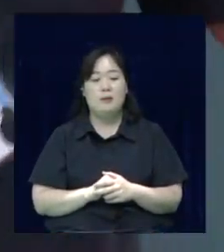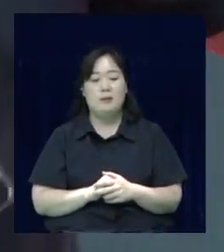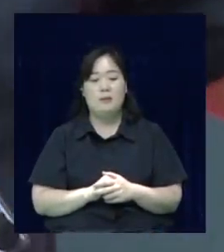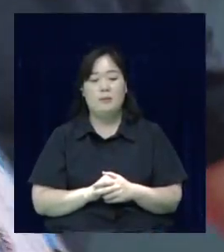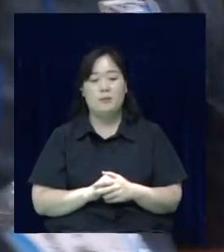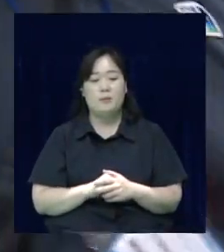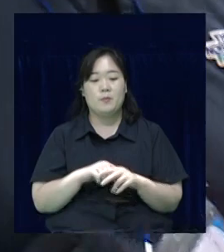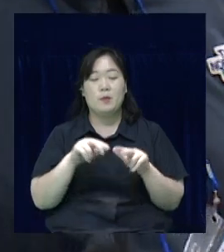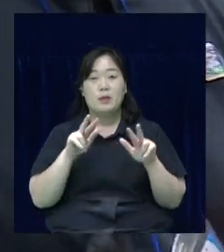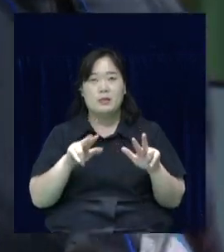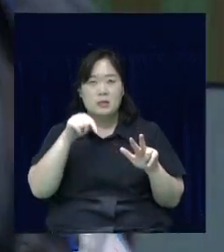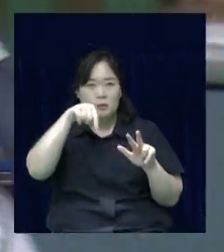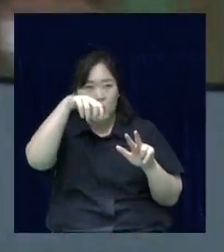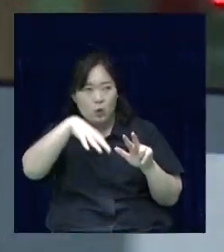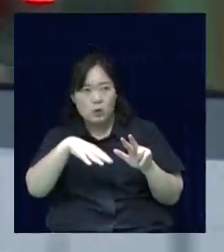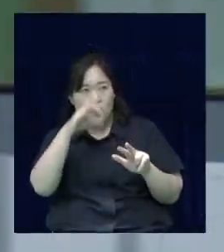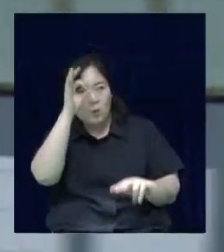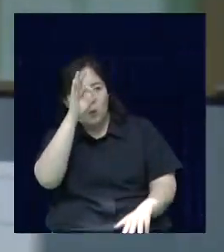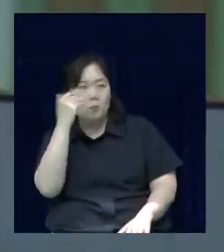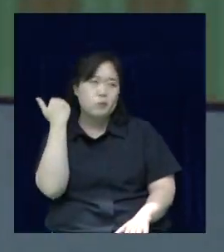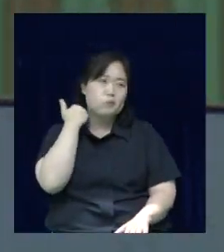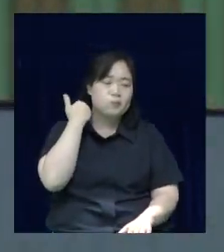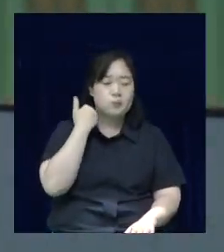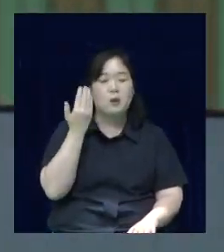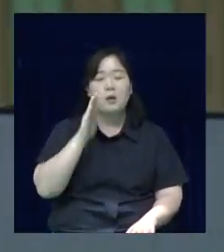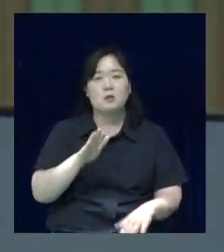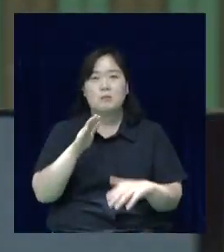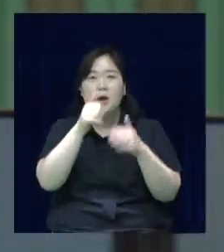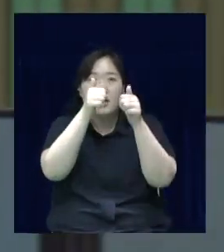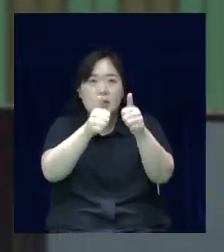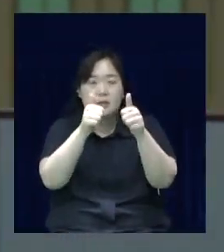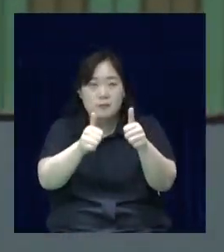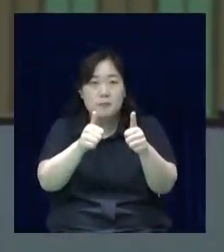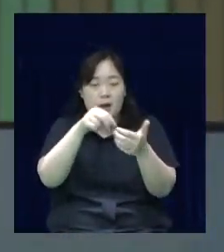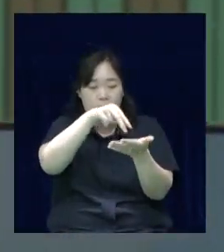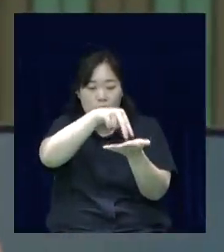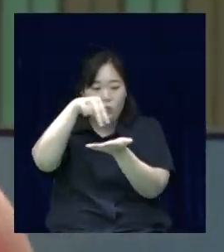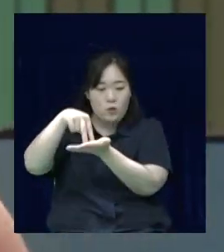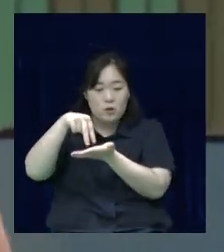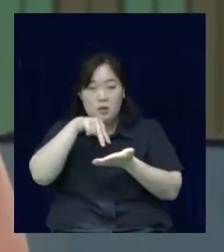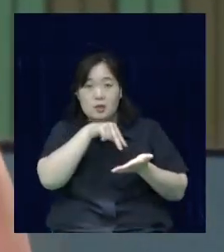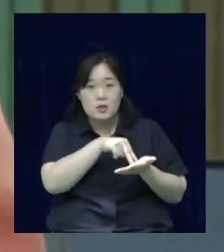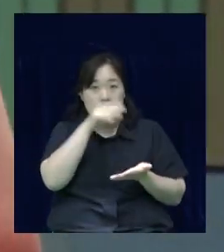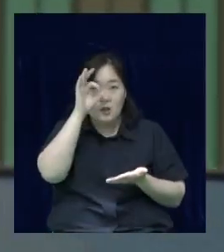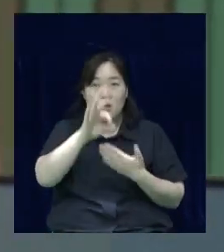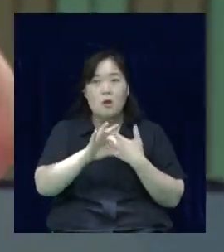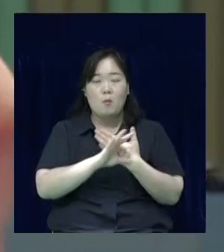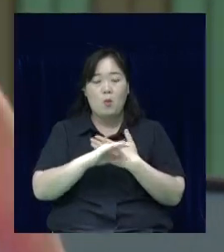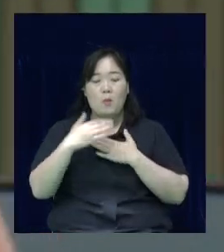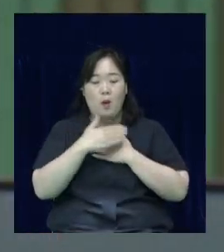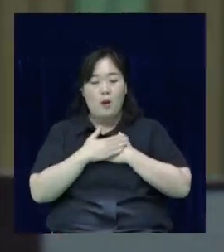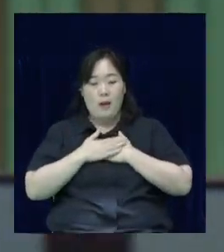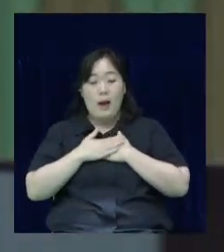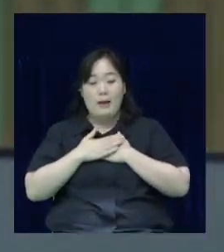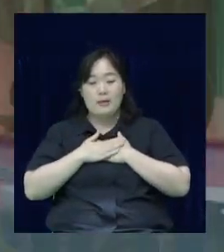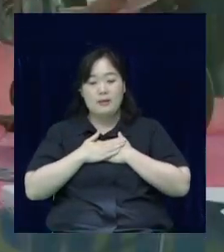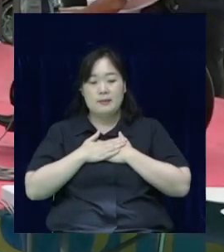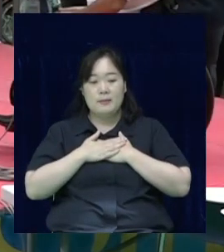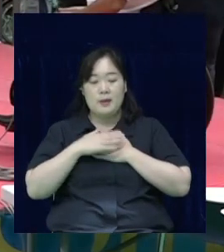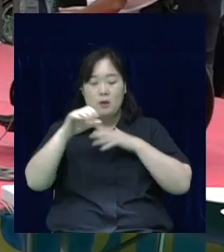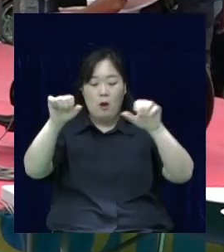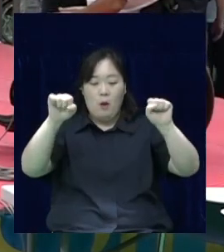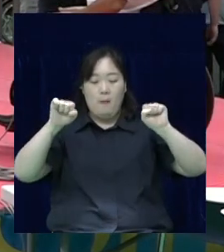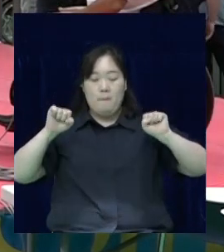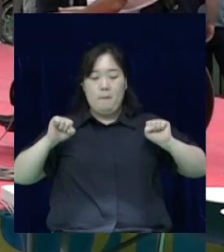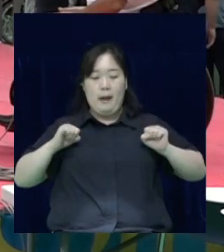여기서는 잘 안 보이지만, 네. 예. 이 그 심판들이 있는 위치에서 보면 지금 바가 가슴에서 얼마만큼 안정된 자세로